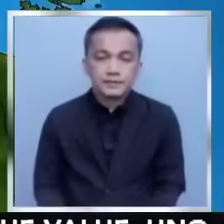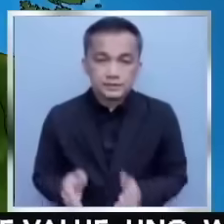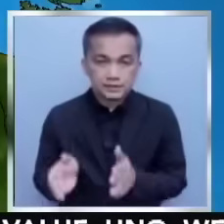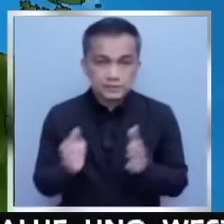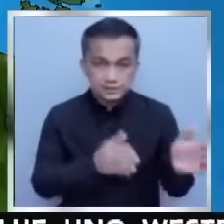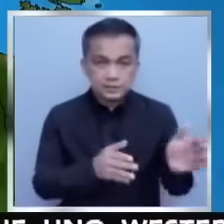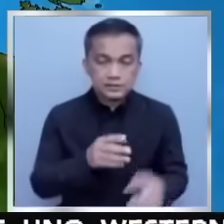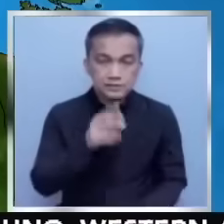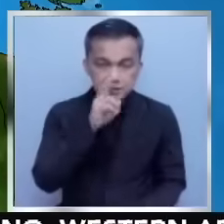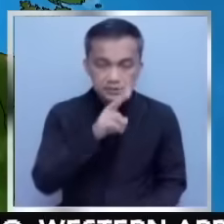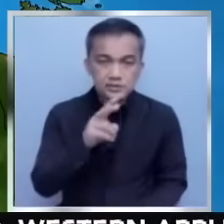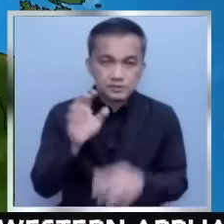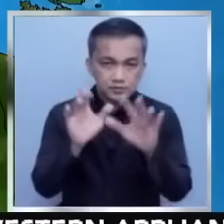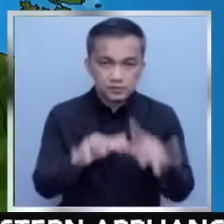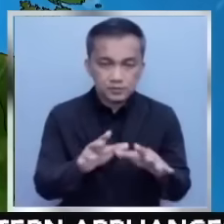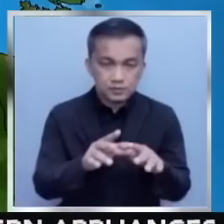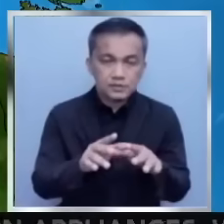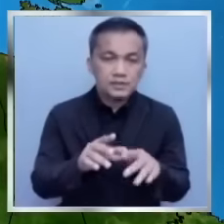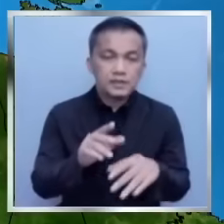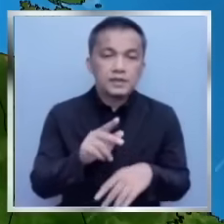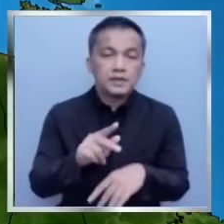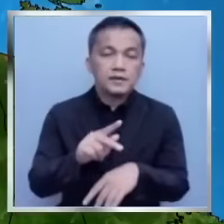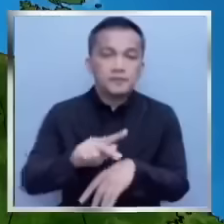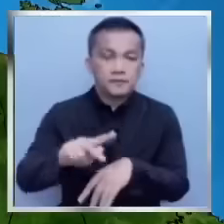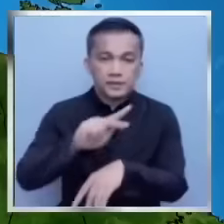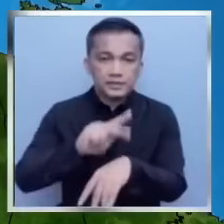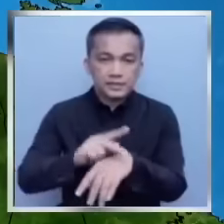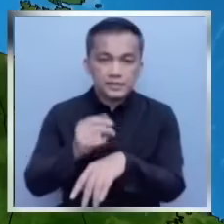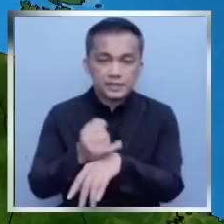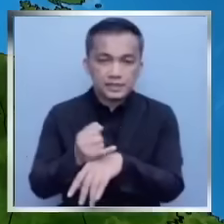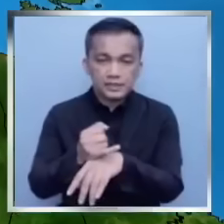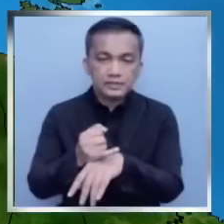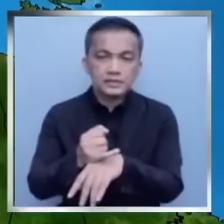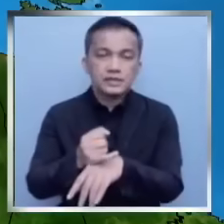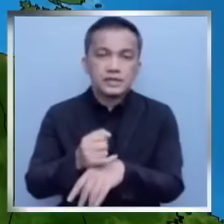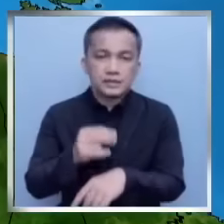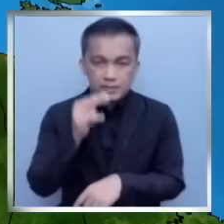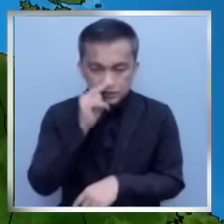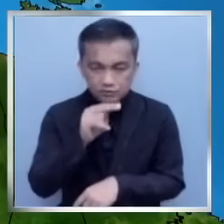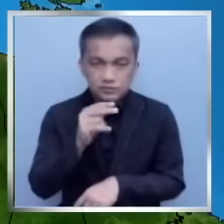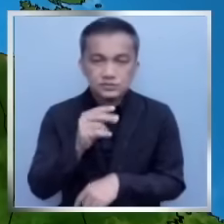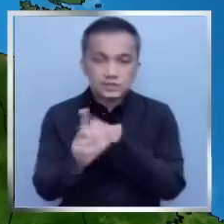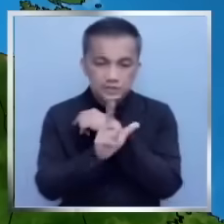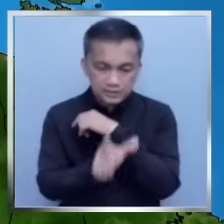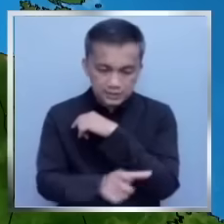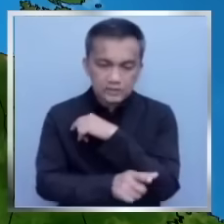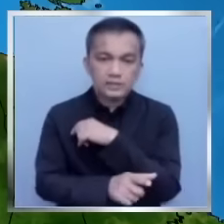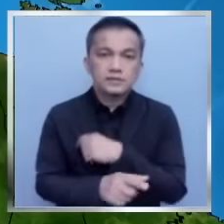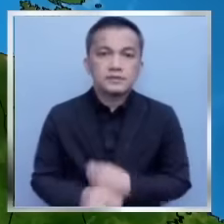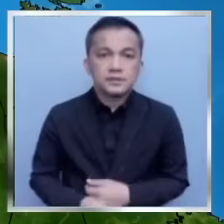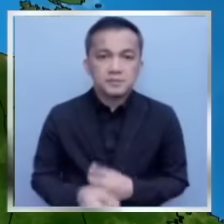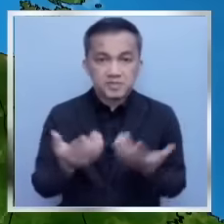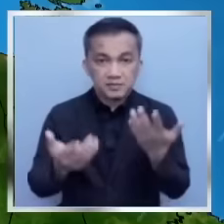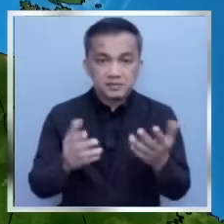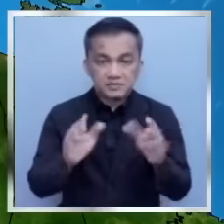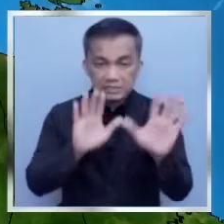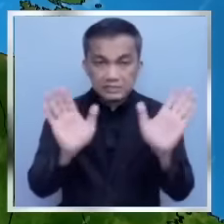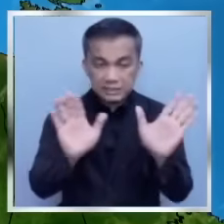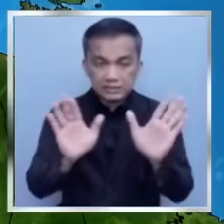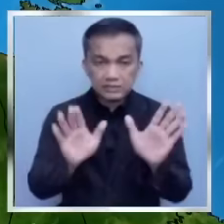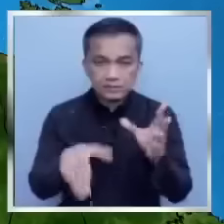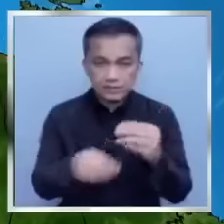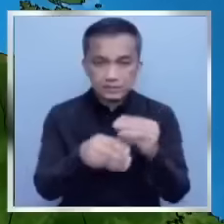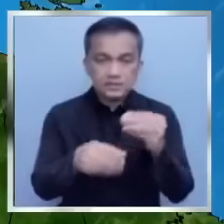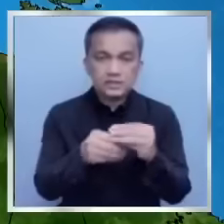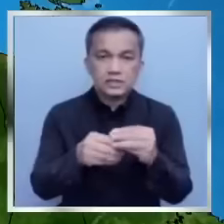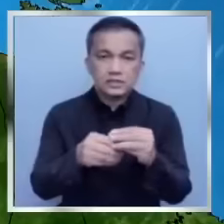Panay Island, Negros Provinces at ilang bahagi ng Leyte. Pagsapit ng Linggo, posibleng madagdagan na ang mga lugar na uulanin at